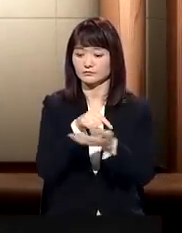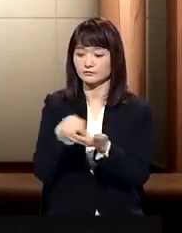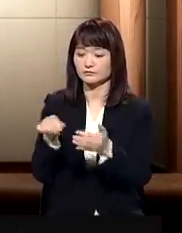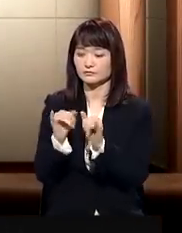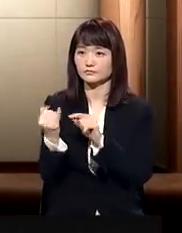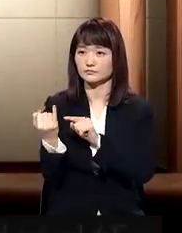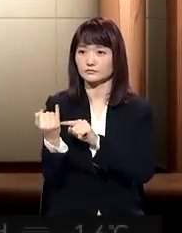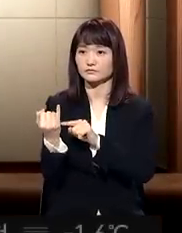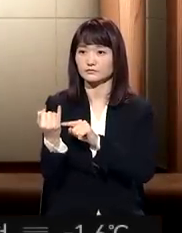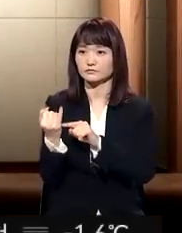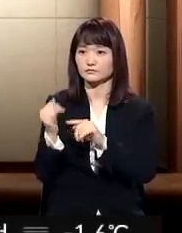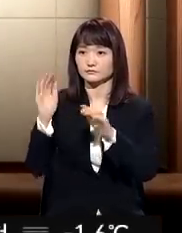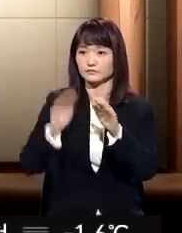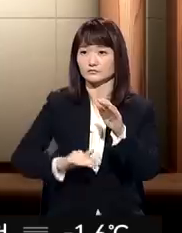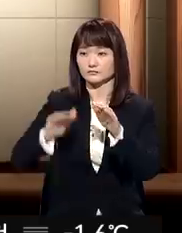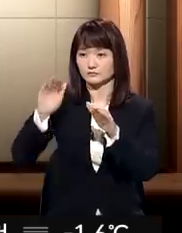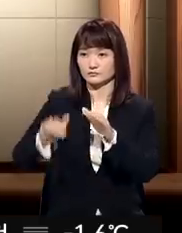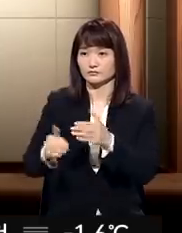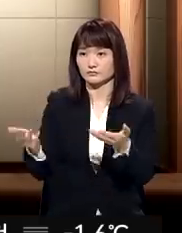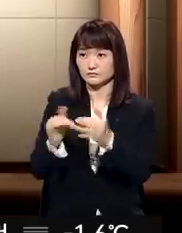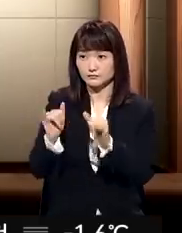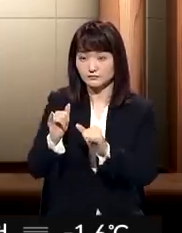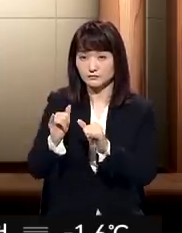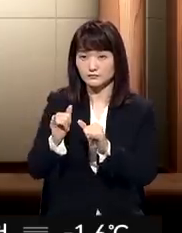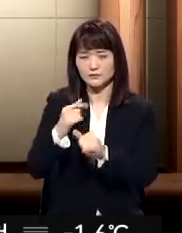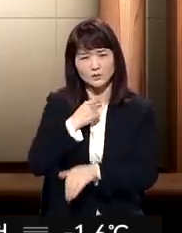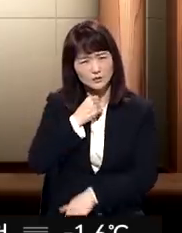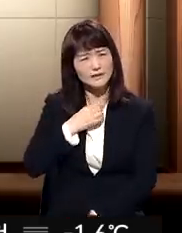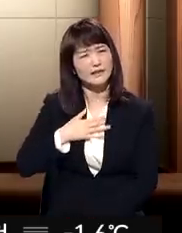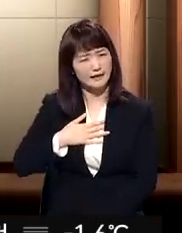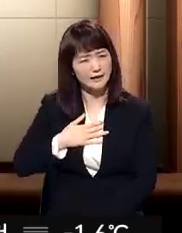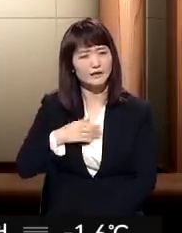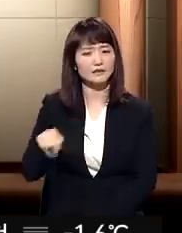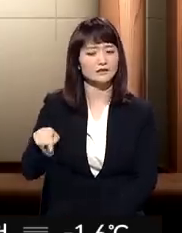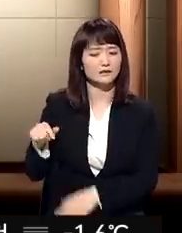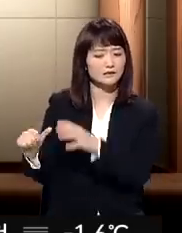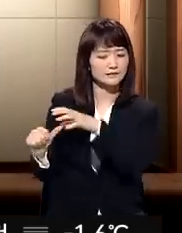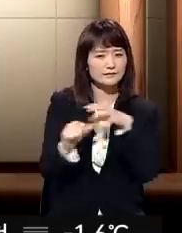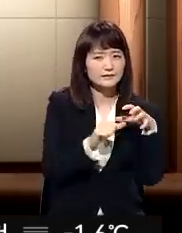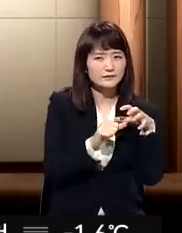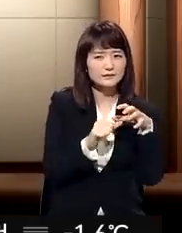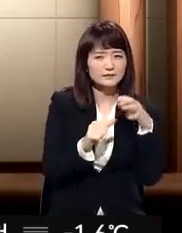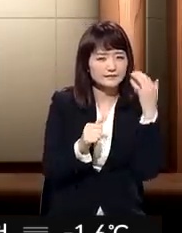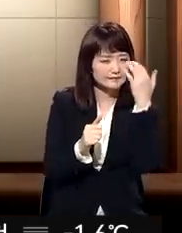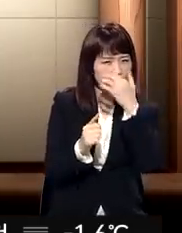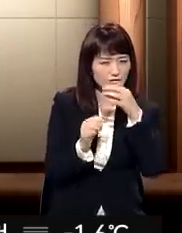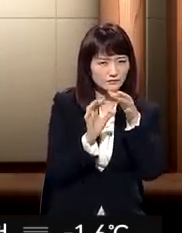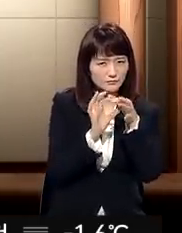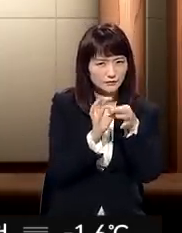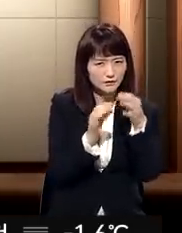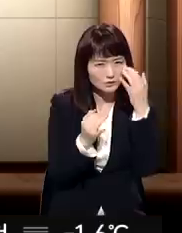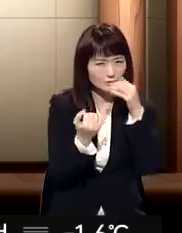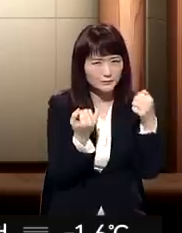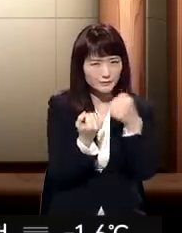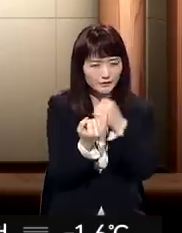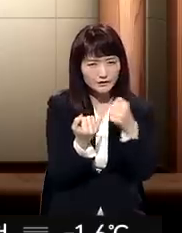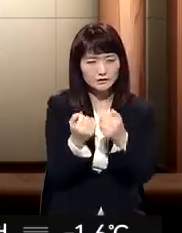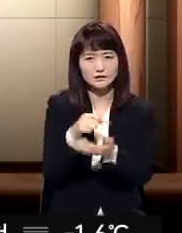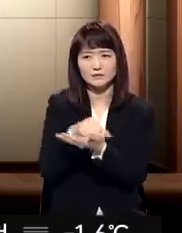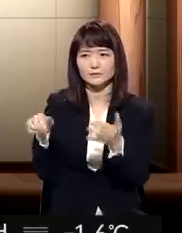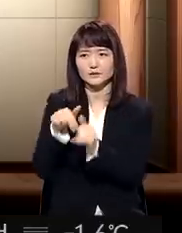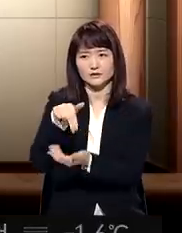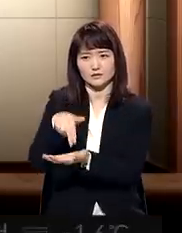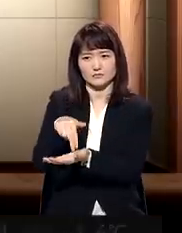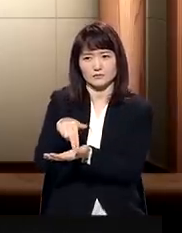피해자가 정직원을 원하는 것 이것을 알고 있었다는 거예요 이것을 이용해서 이런 범죄를 저질렀다 피해자 입장에